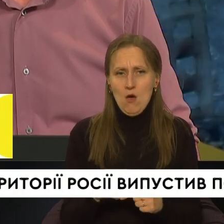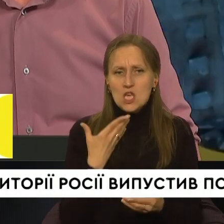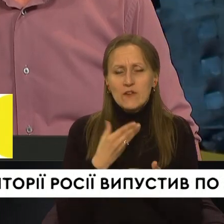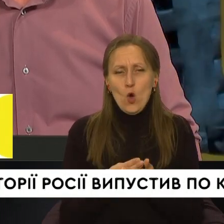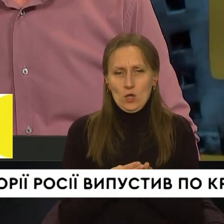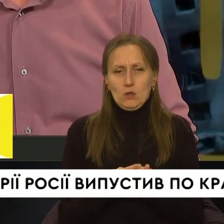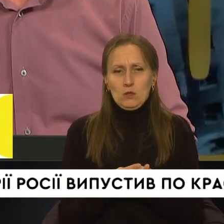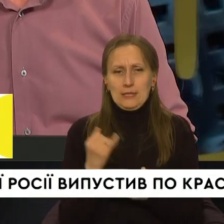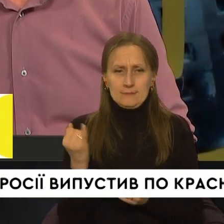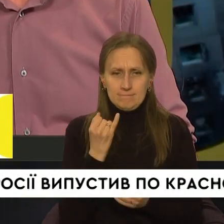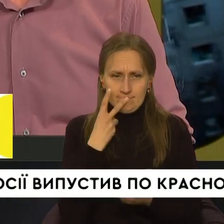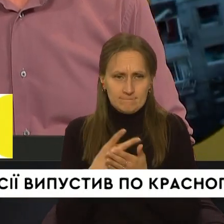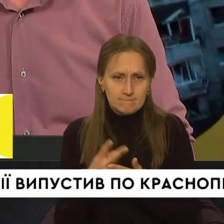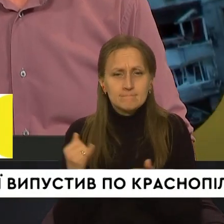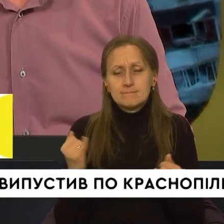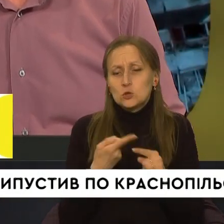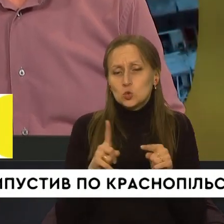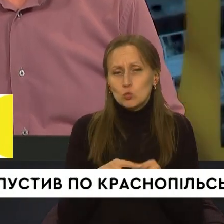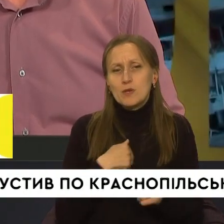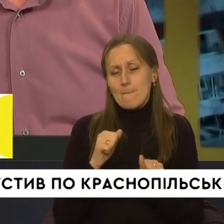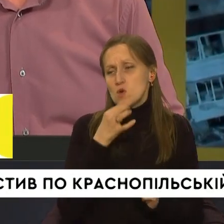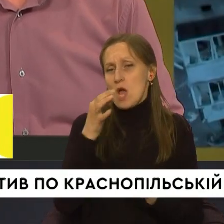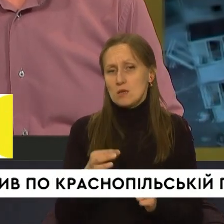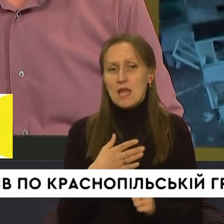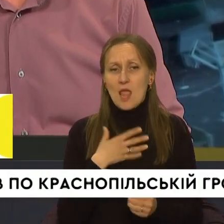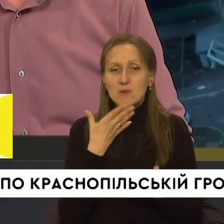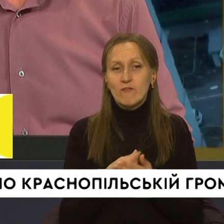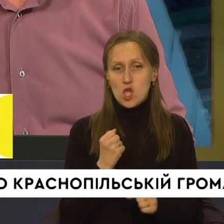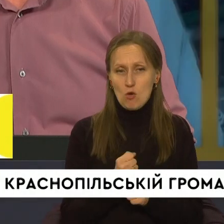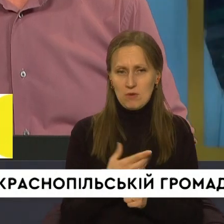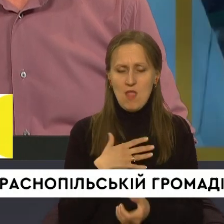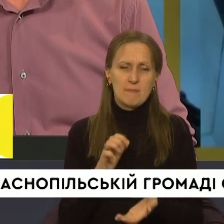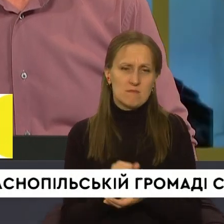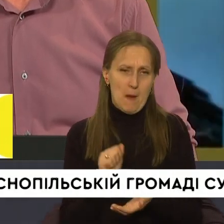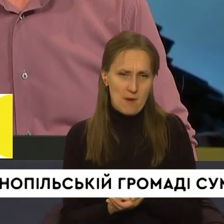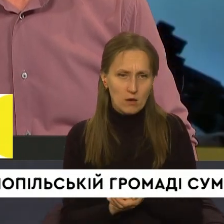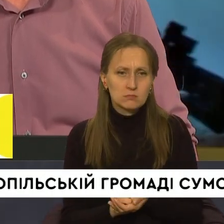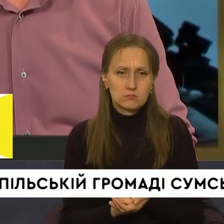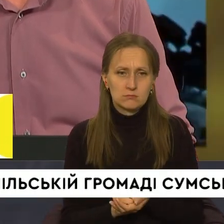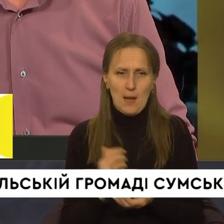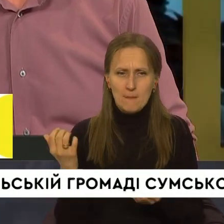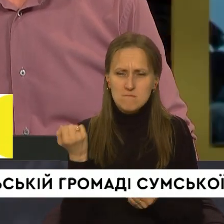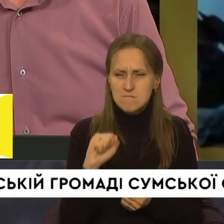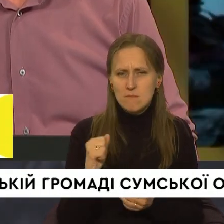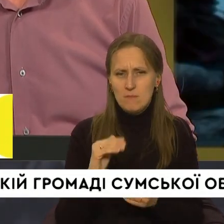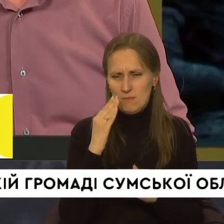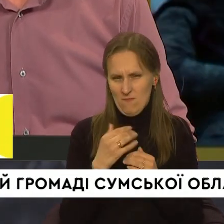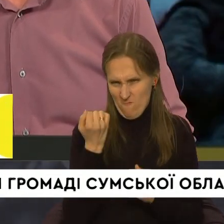свої інтереси. І тому я можу сказати, нам своє робити, нам займатися перемогою над